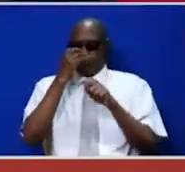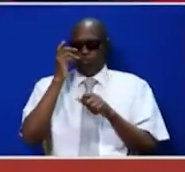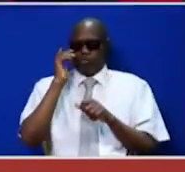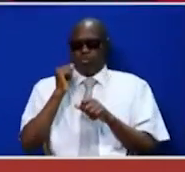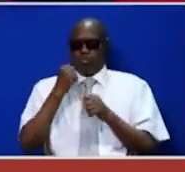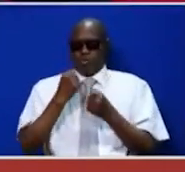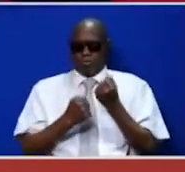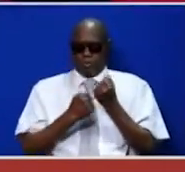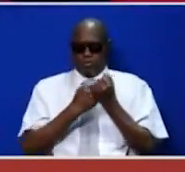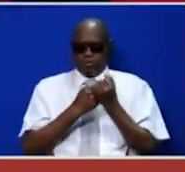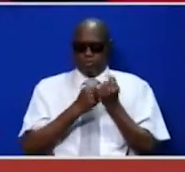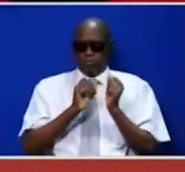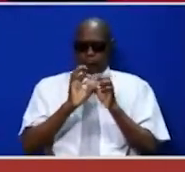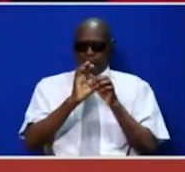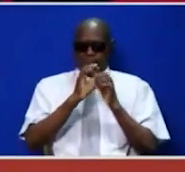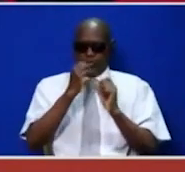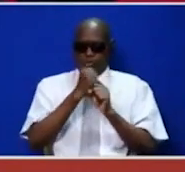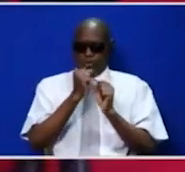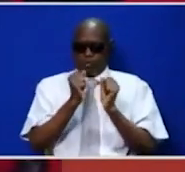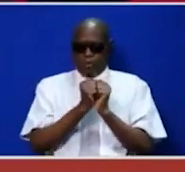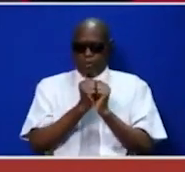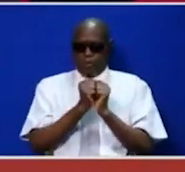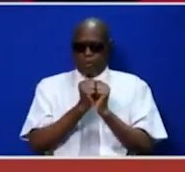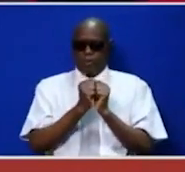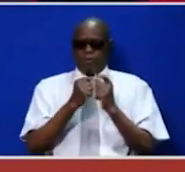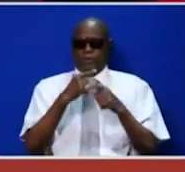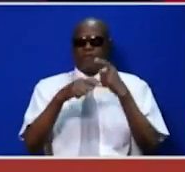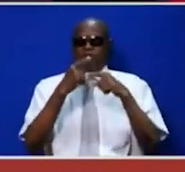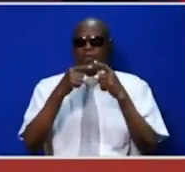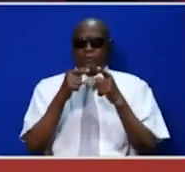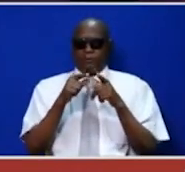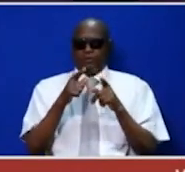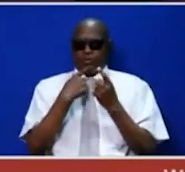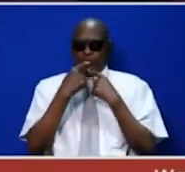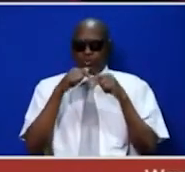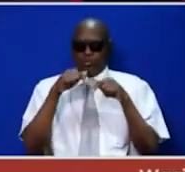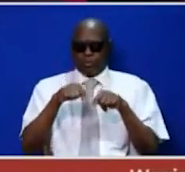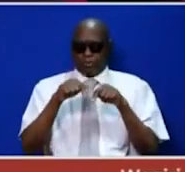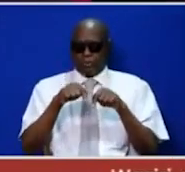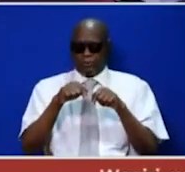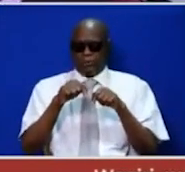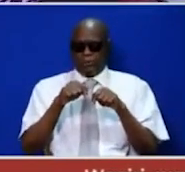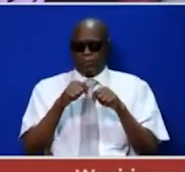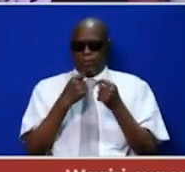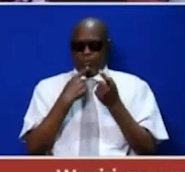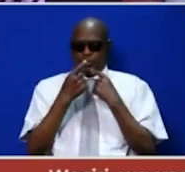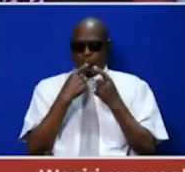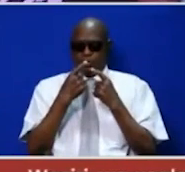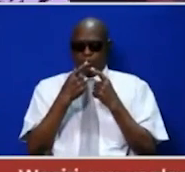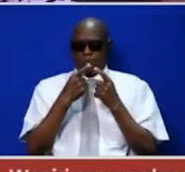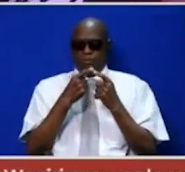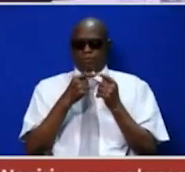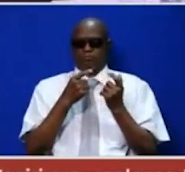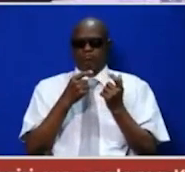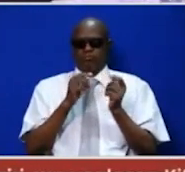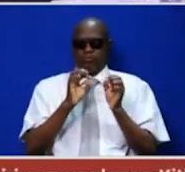utaendelea kushirikiana na kufanya kazi nao katika mipango ya pamoja ya maendeleo. Akizungumza leo hii wakati wa mkutano wa ushirikiano kati ya Umoja wa Mataifa na